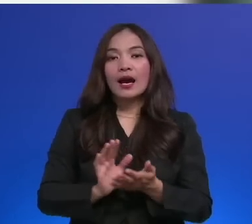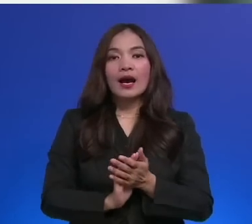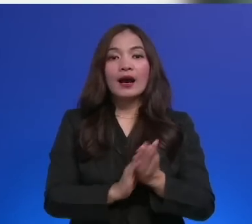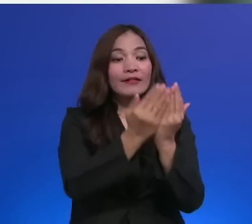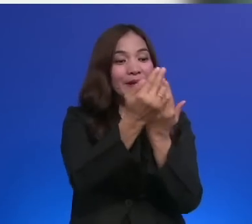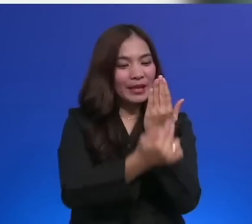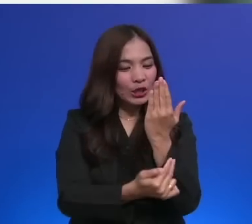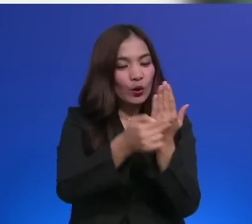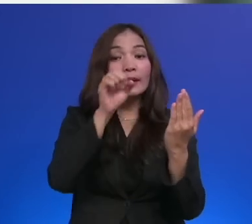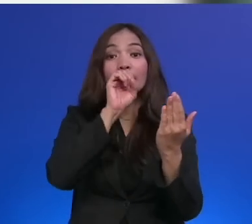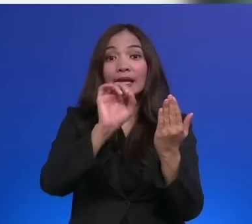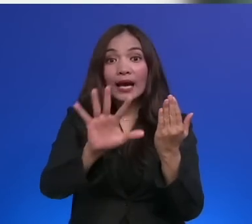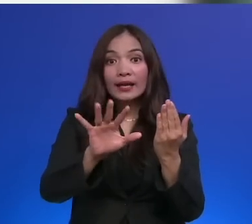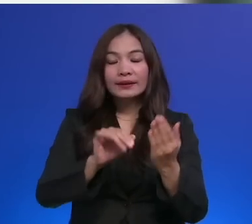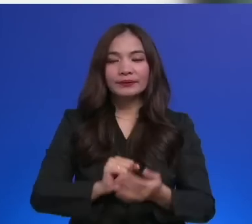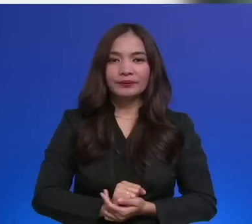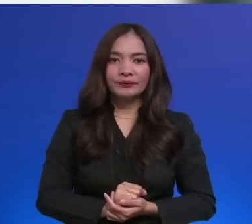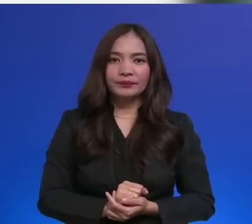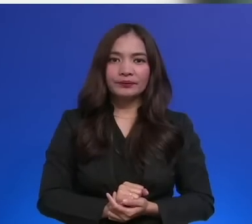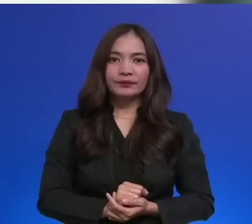mengatakan bahwa